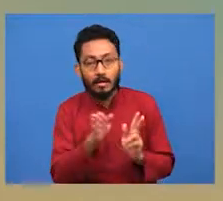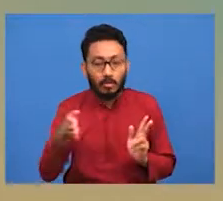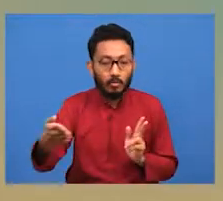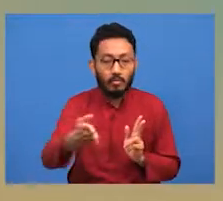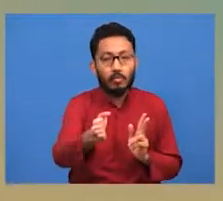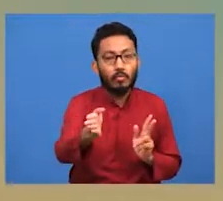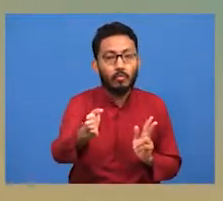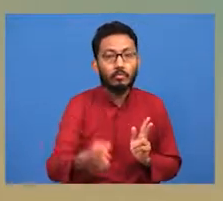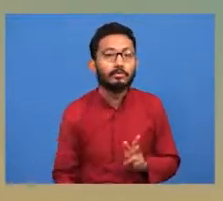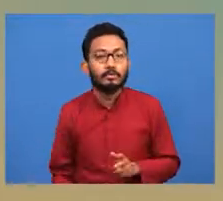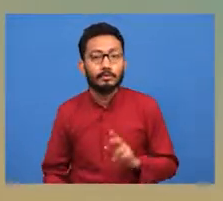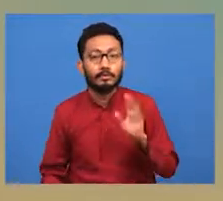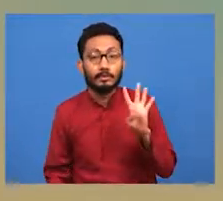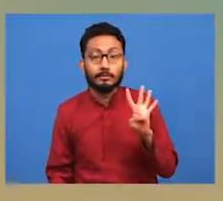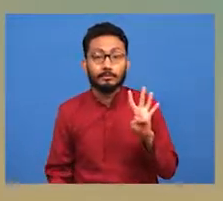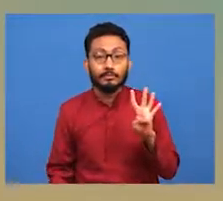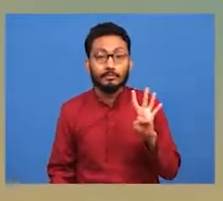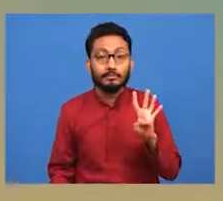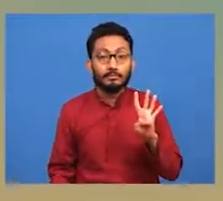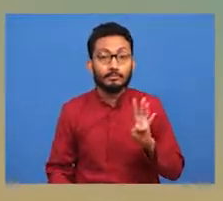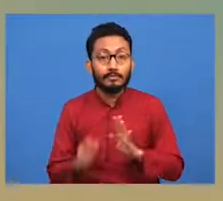Kelima, mewarna.